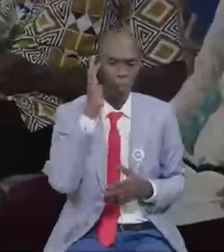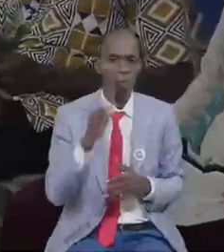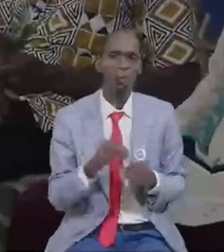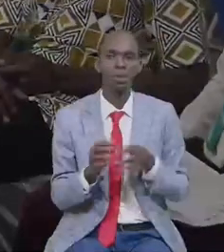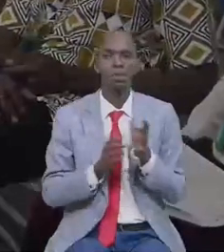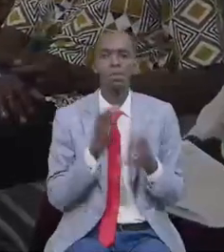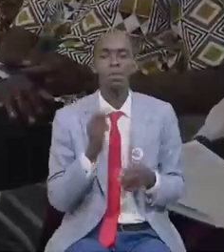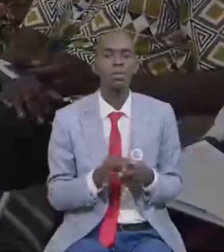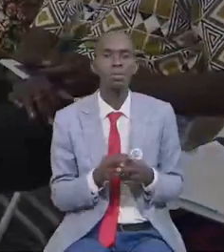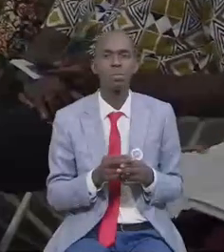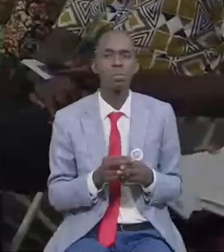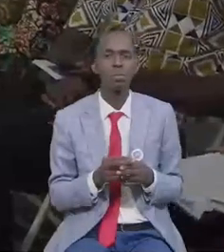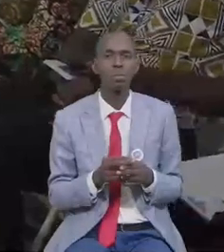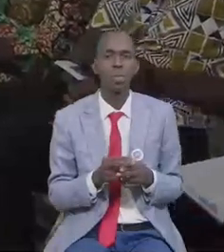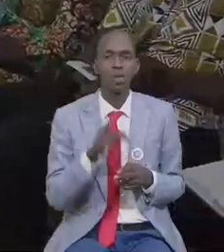Tu le feras.